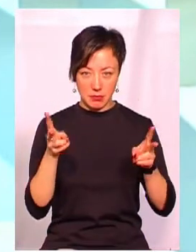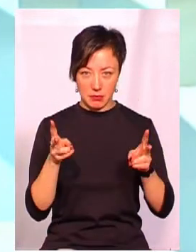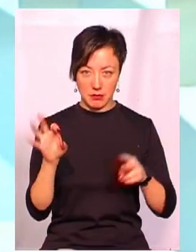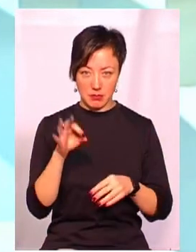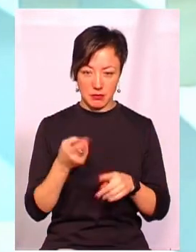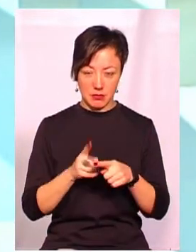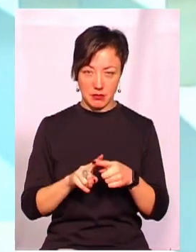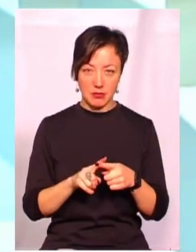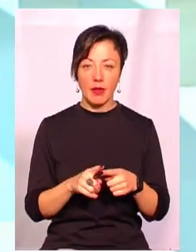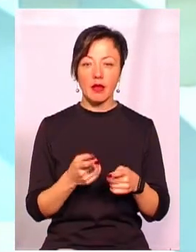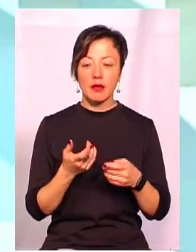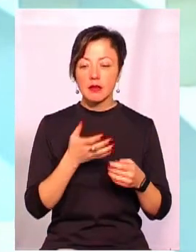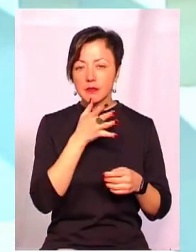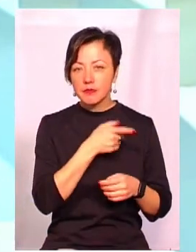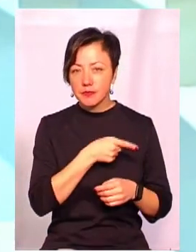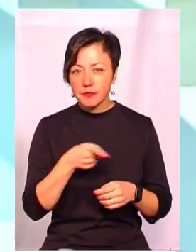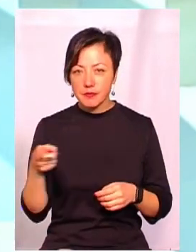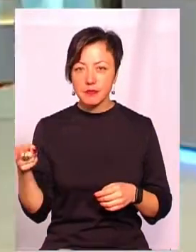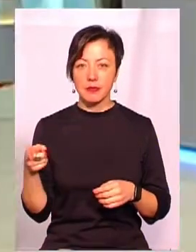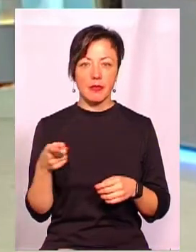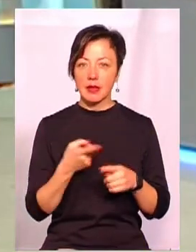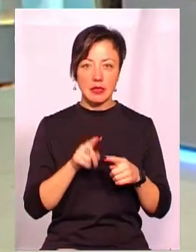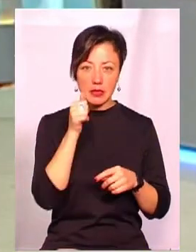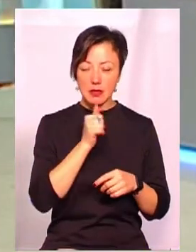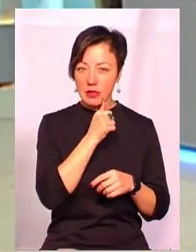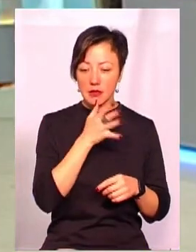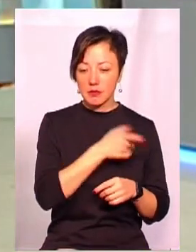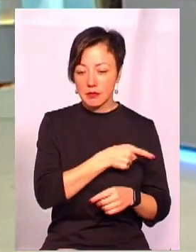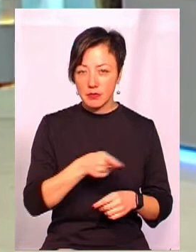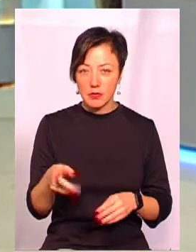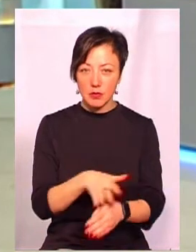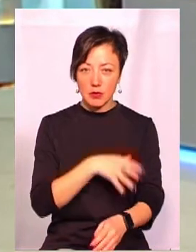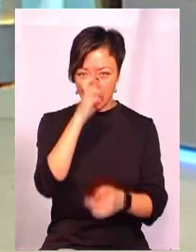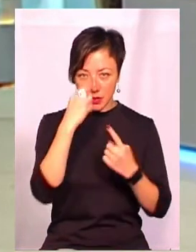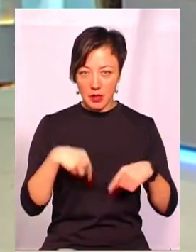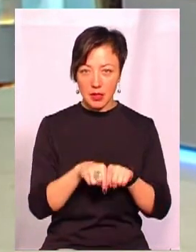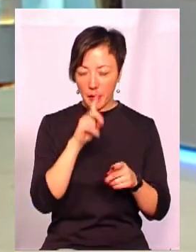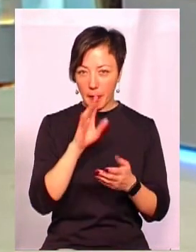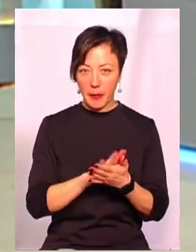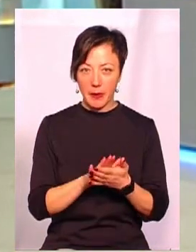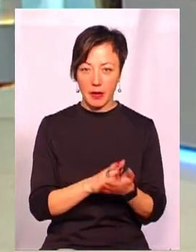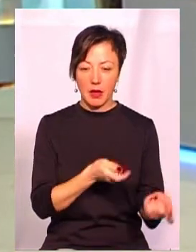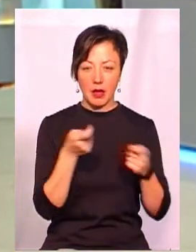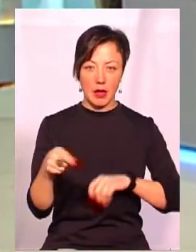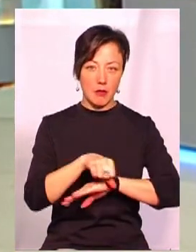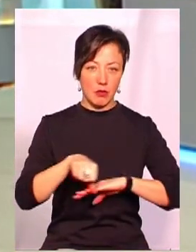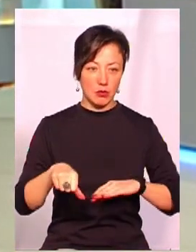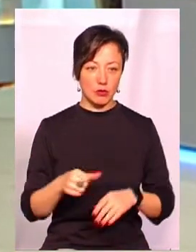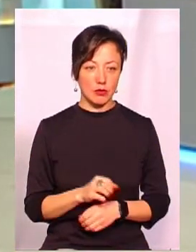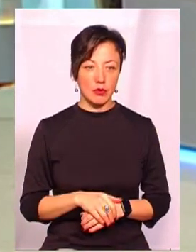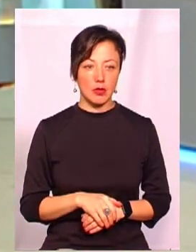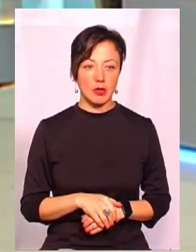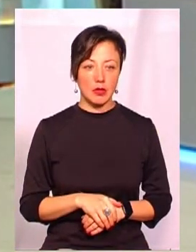що стільки часу вже країна, це ж не секрет, що стільки часу країна працює в сірому полі імпорту. Так? І